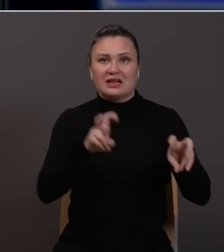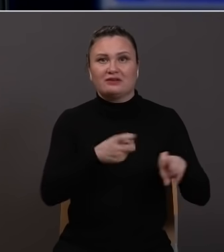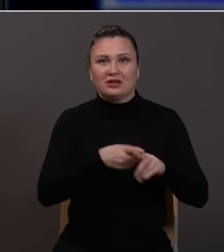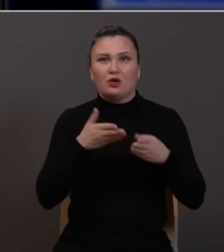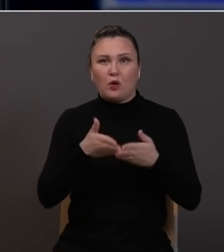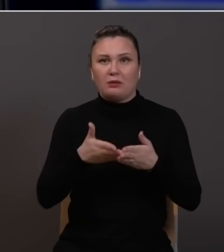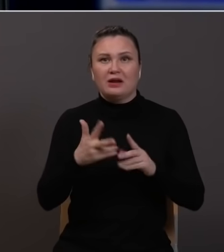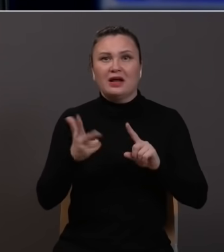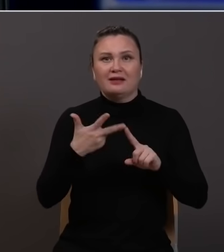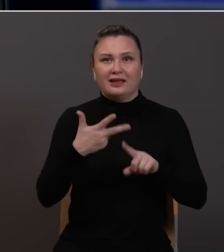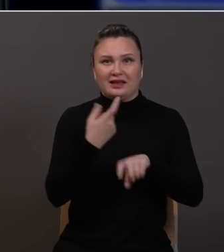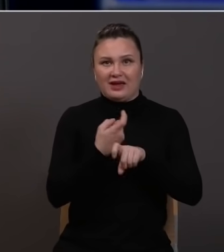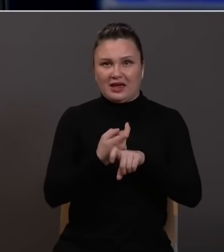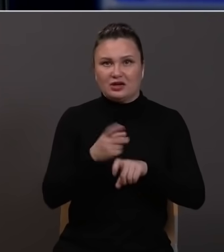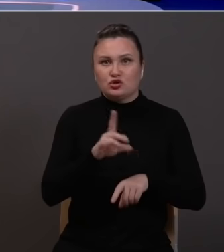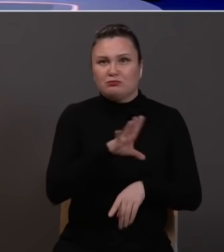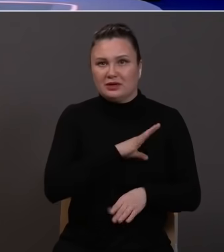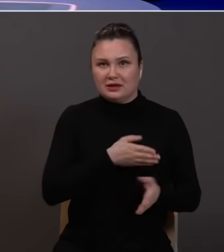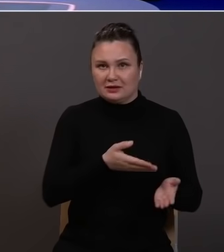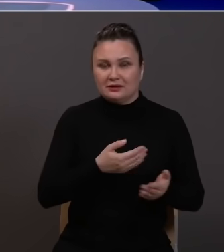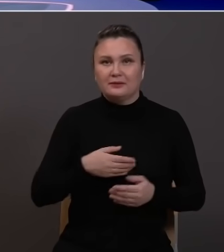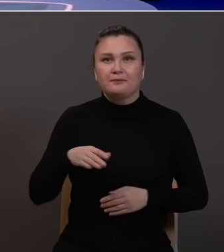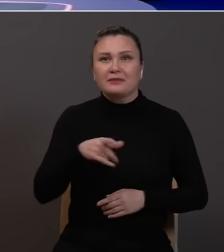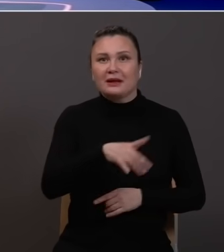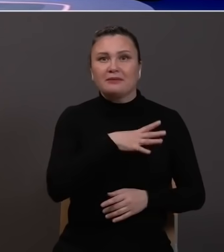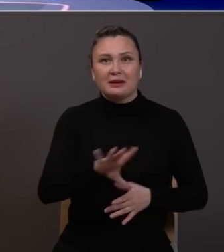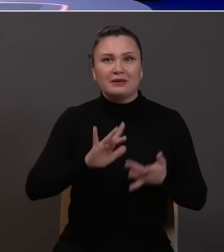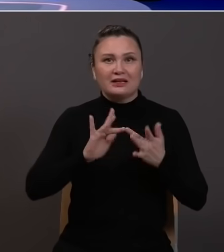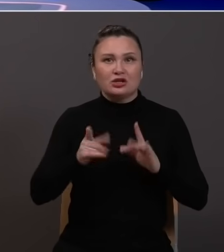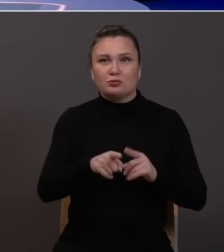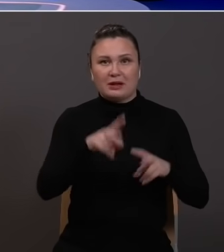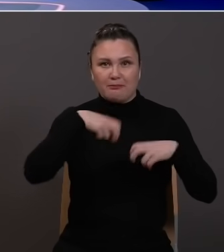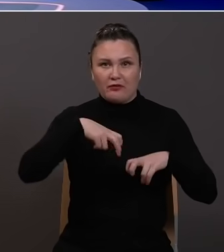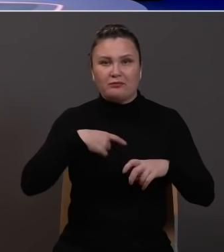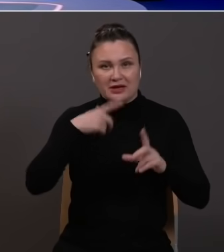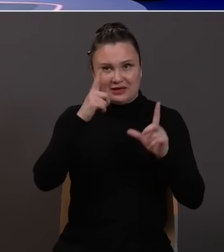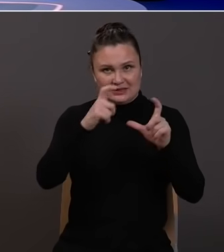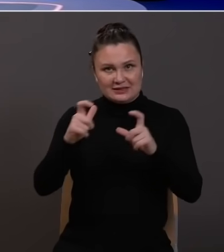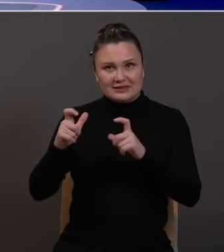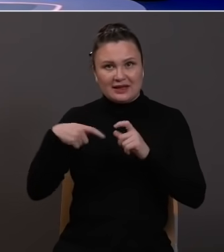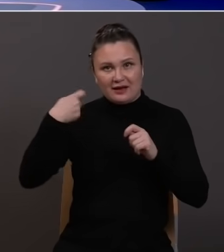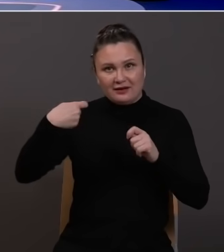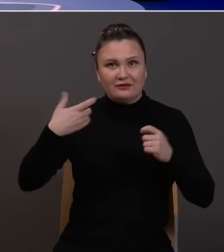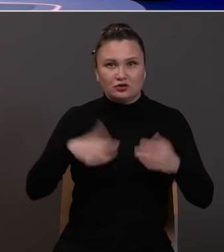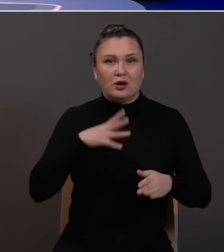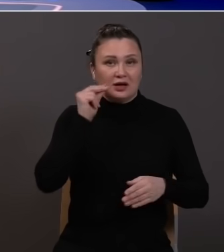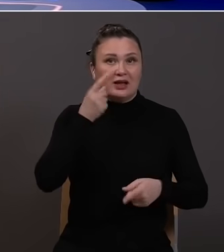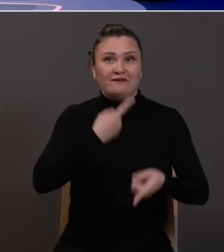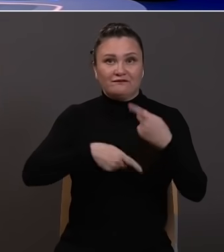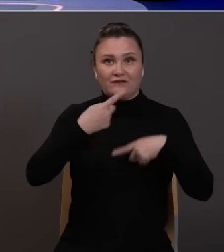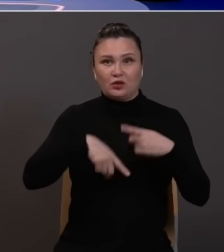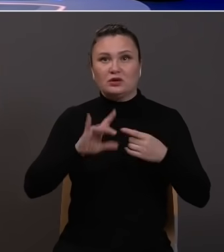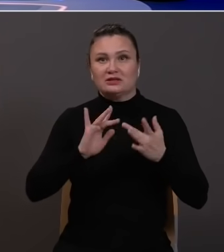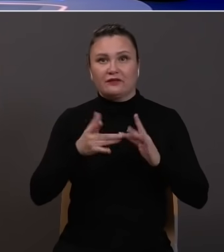это корабль Третьего рейха, скорее всего, что-то такое. Не было интернета, чтобы там проверить. Мы отсняли про него материал. Вернувшись